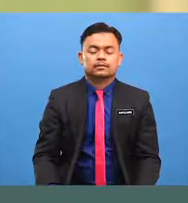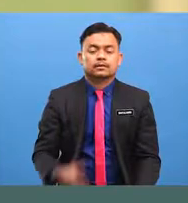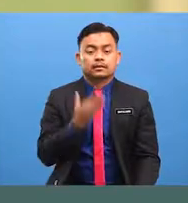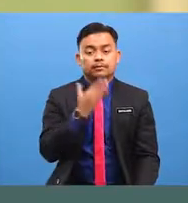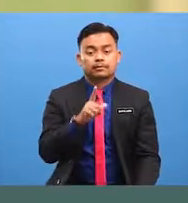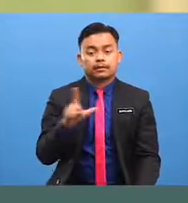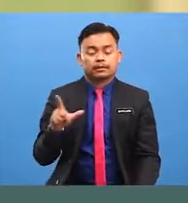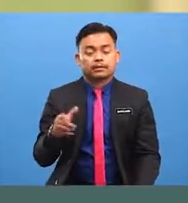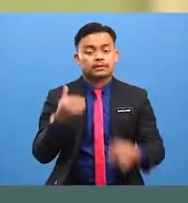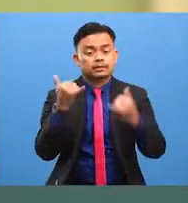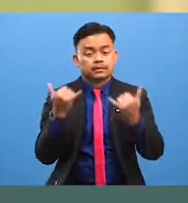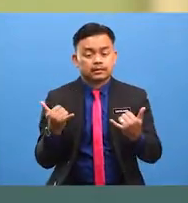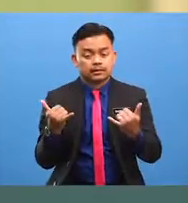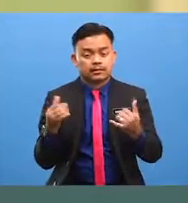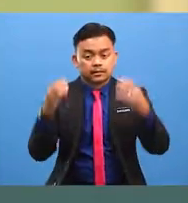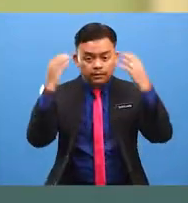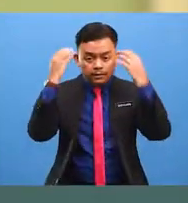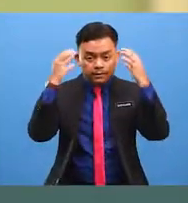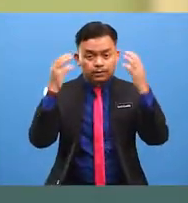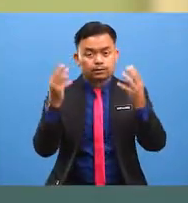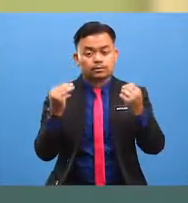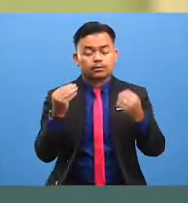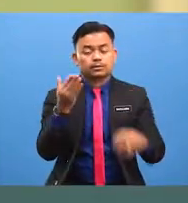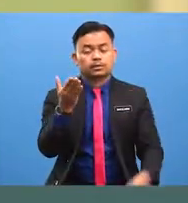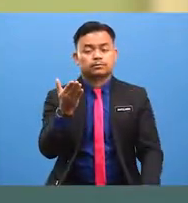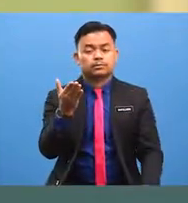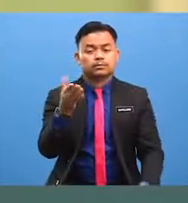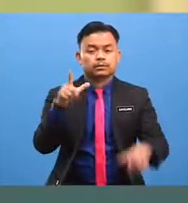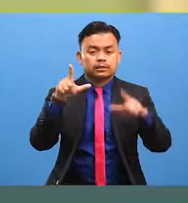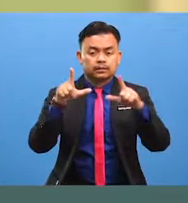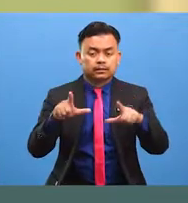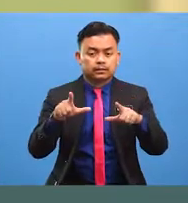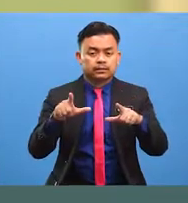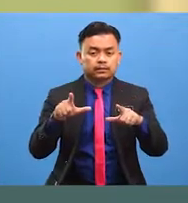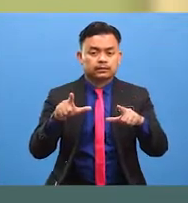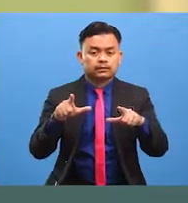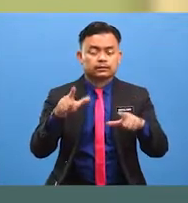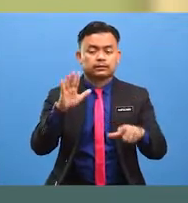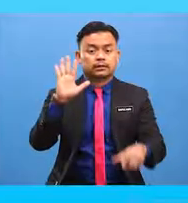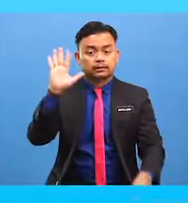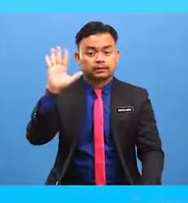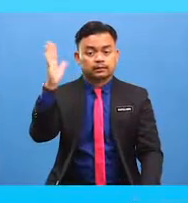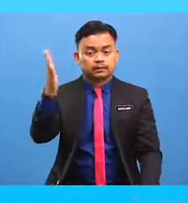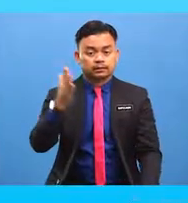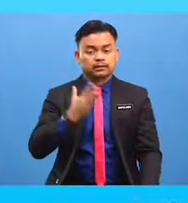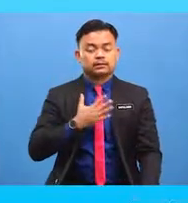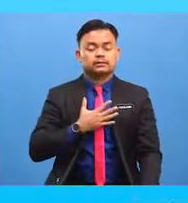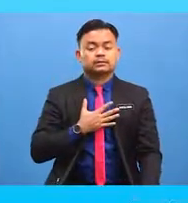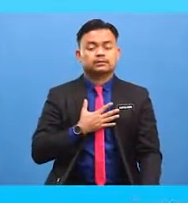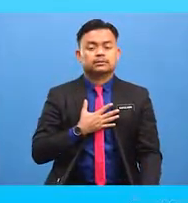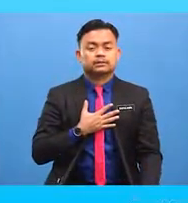Baiklah, sekarang cikgu mahu kamu letakkan tangan kamu ke dada masing-masing.